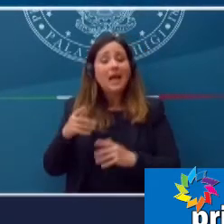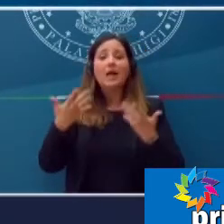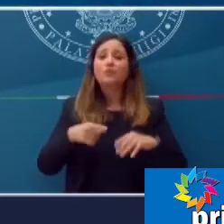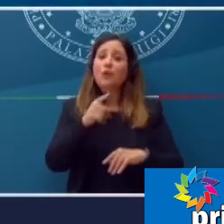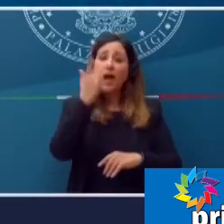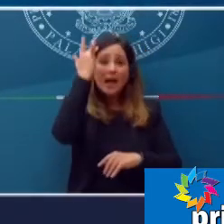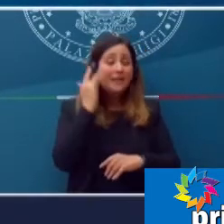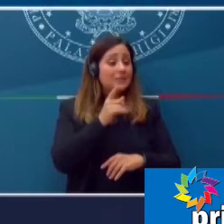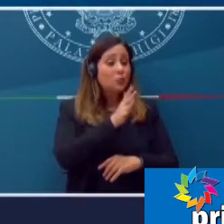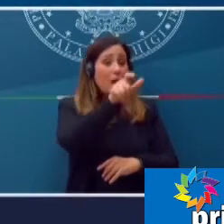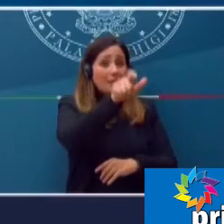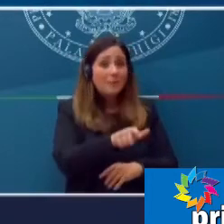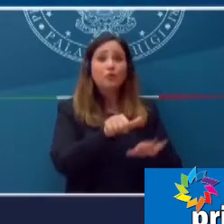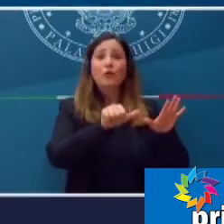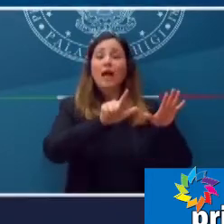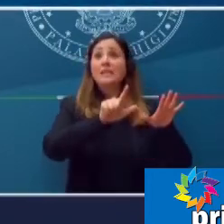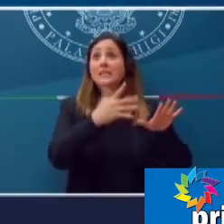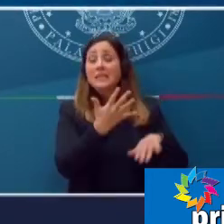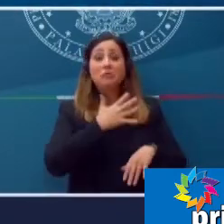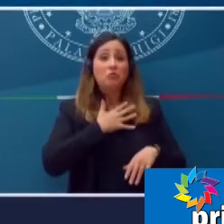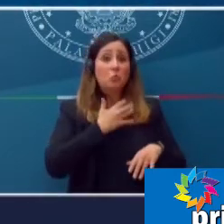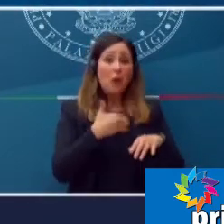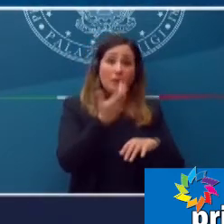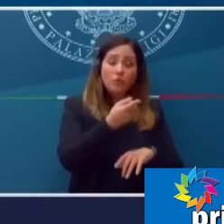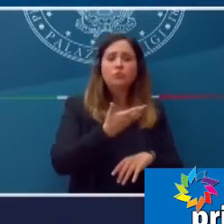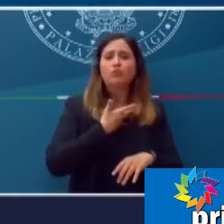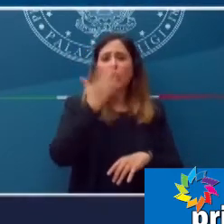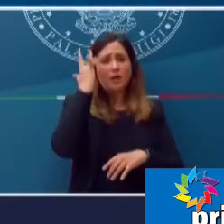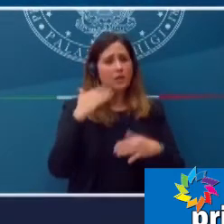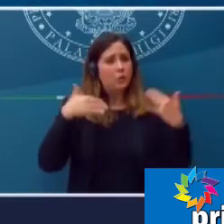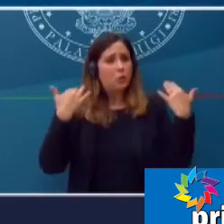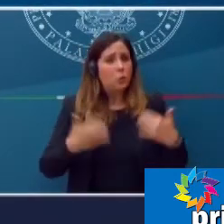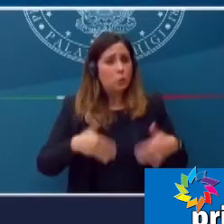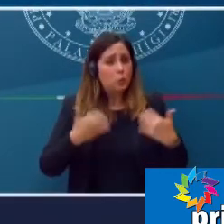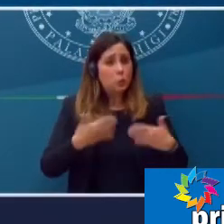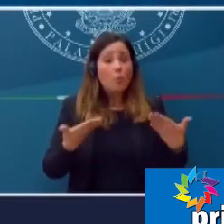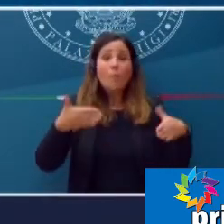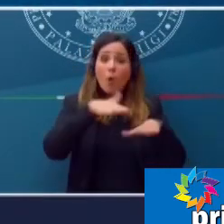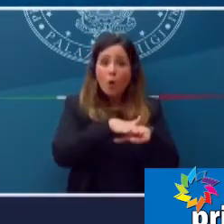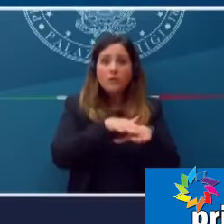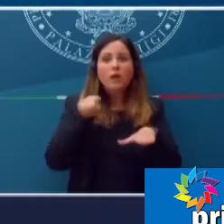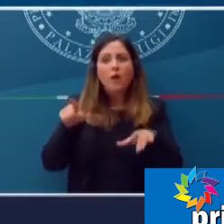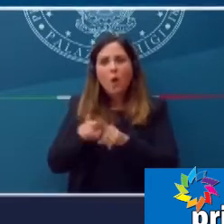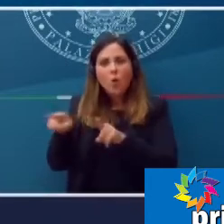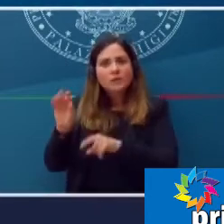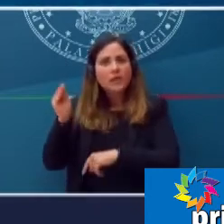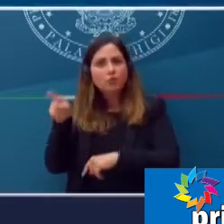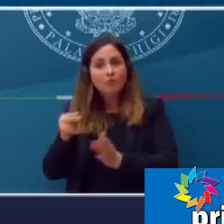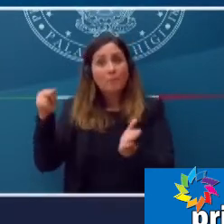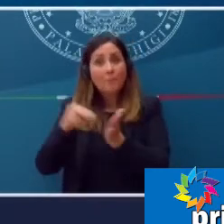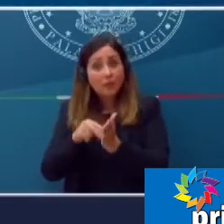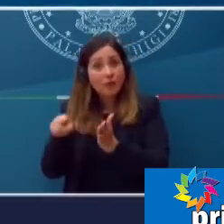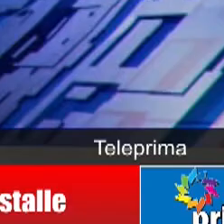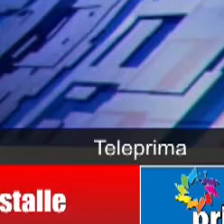ha più di 75 anni un rischio concreto di morte. Oppure una persona